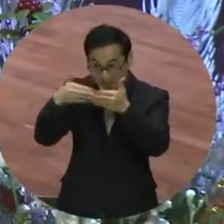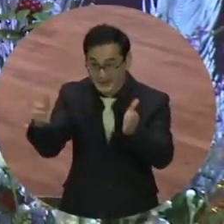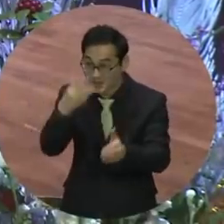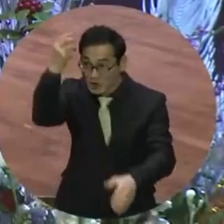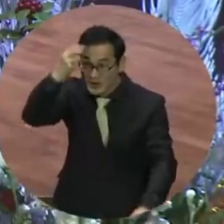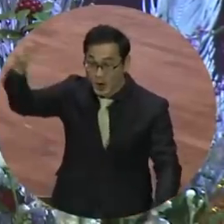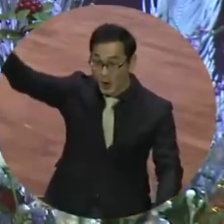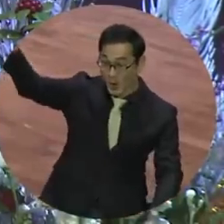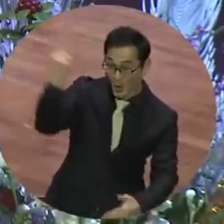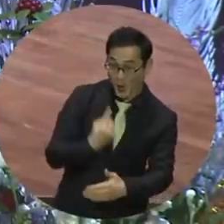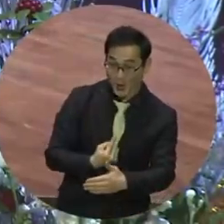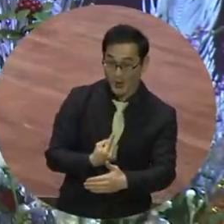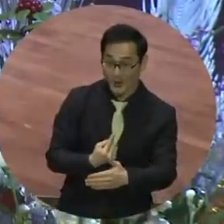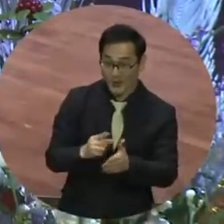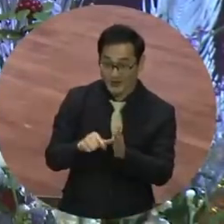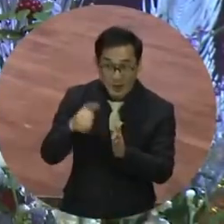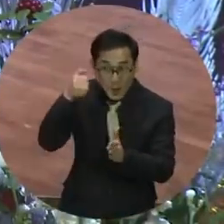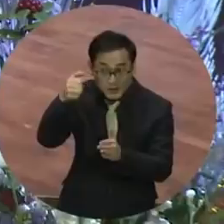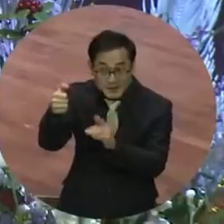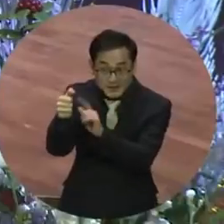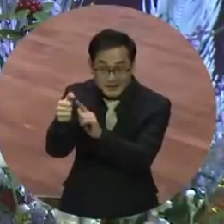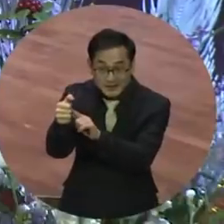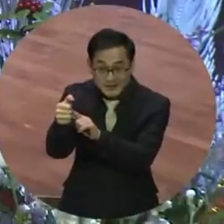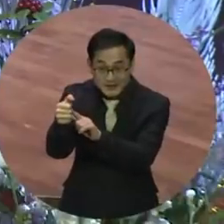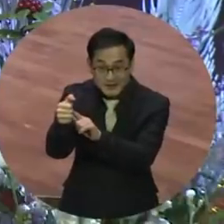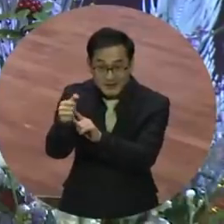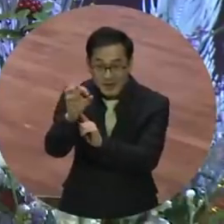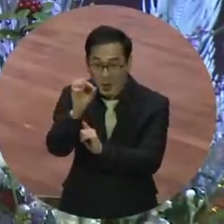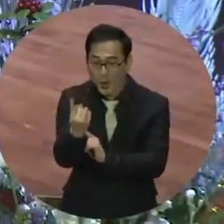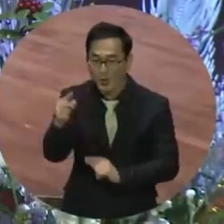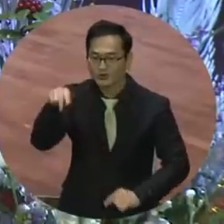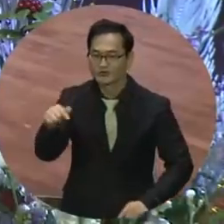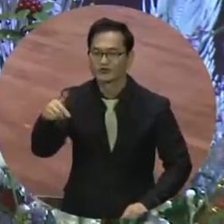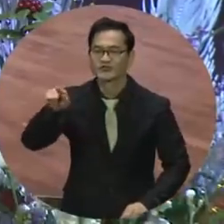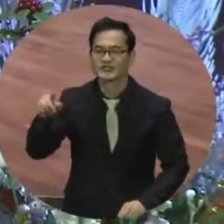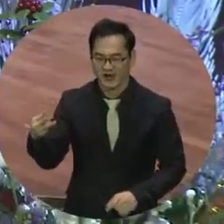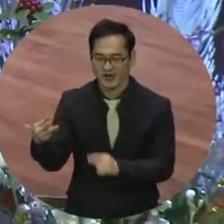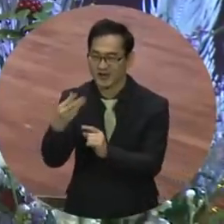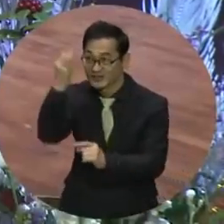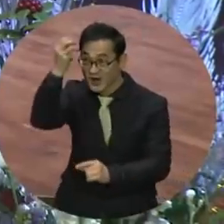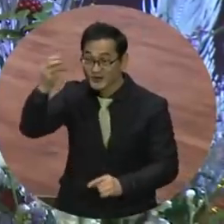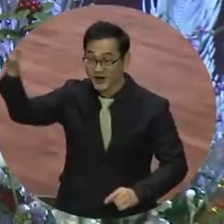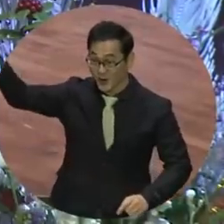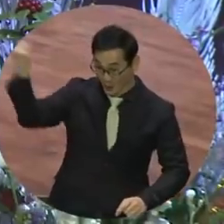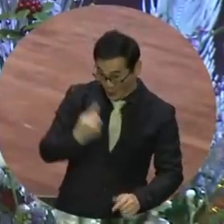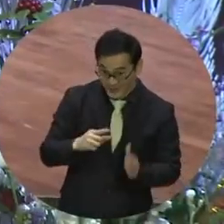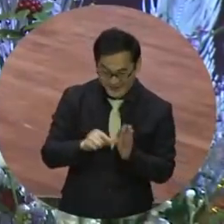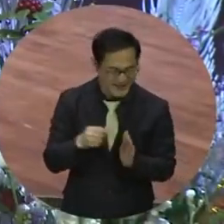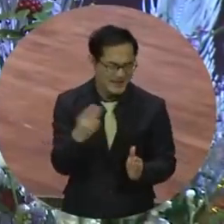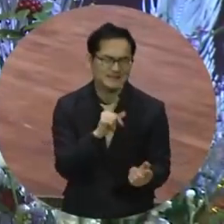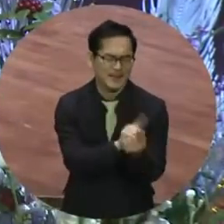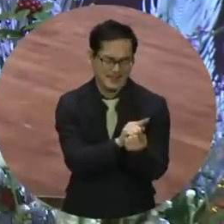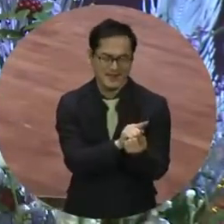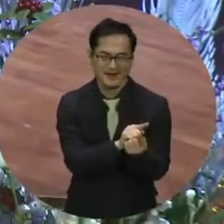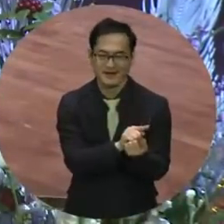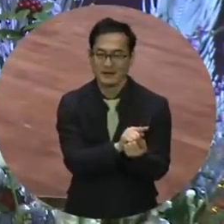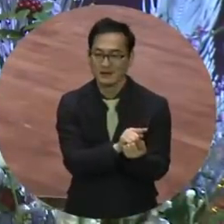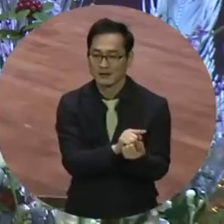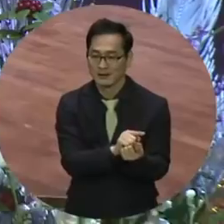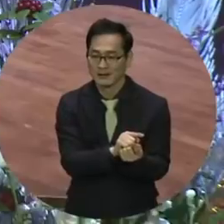예수님이 영으로 오신다고 성령으로 그리 오셔서 주의 성령을 통해서 다시 보게 된다는 말씀이에요.